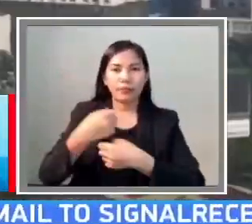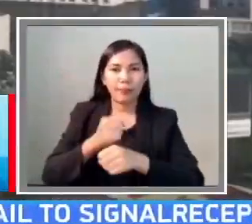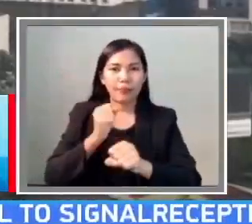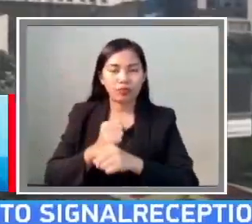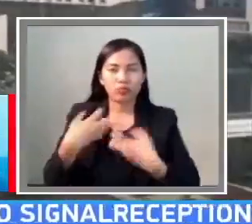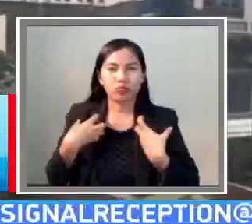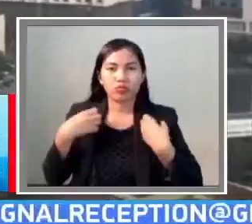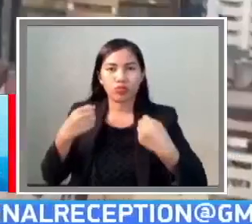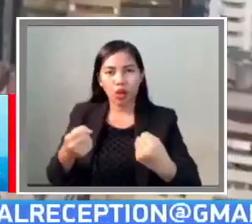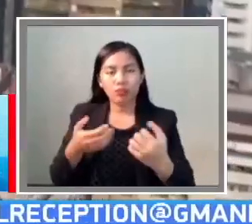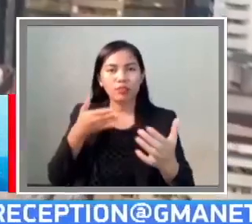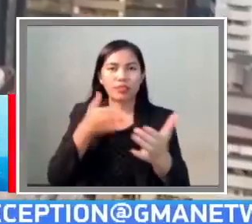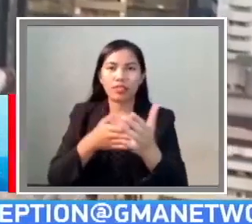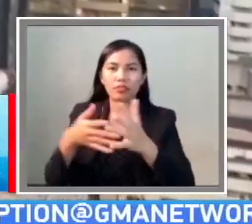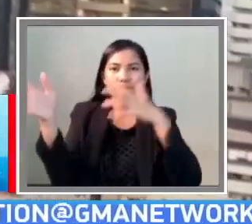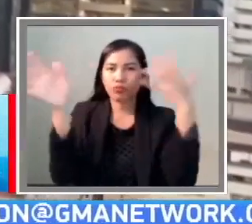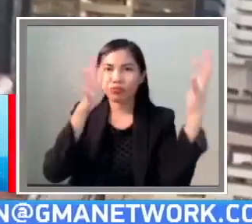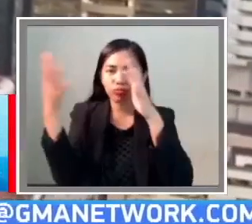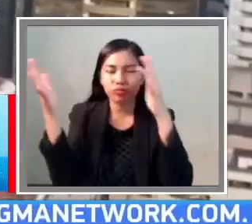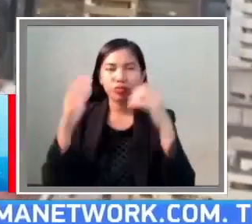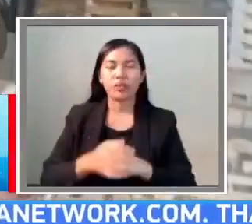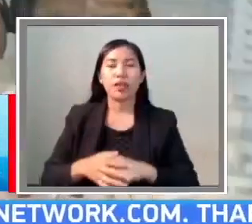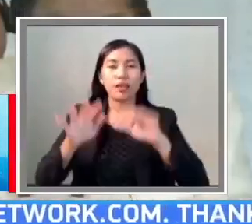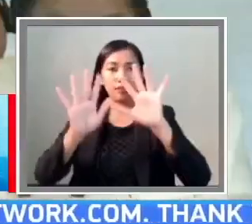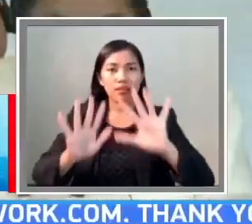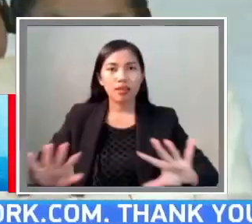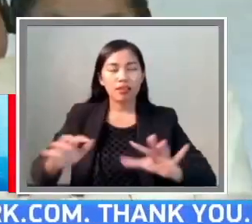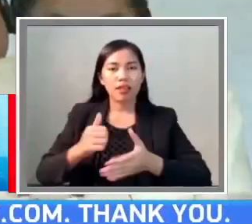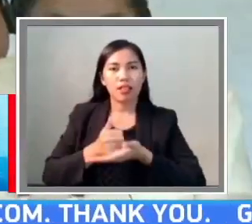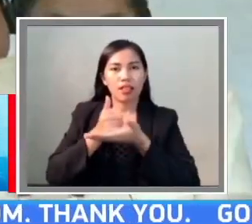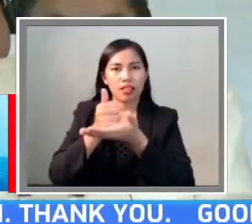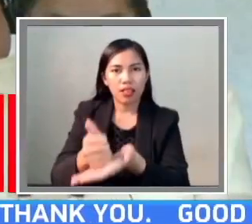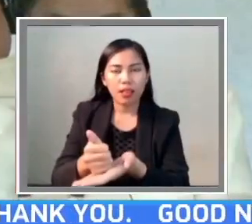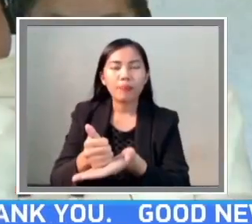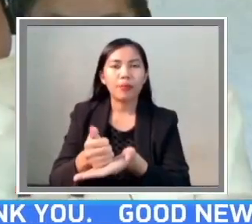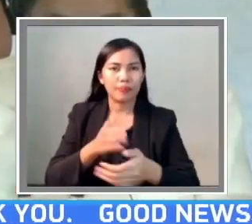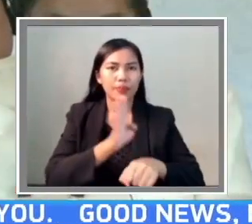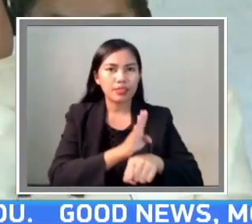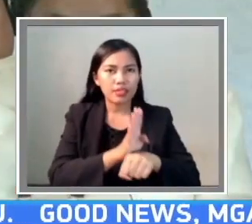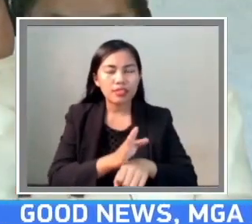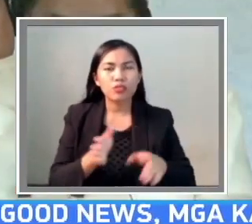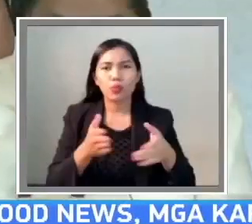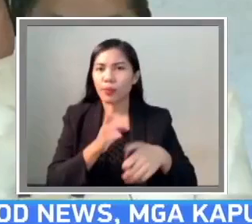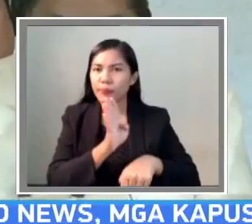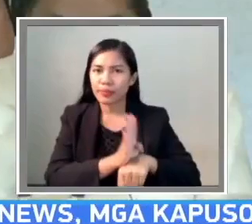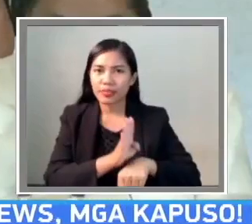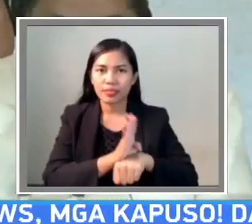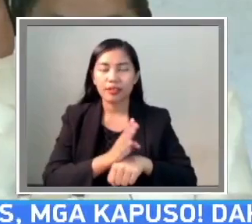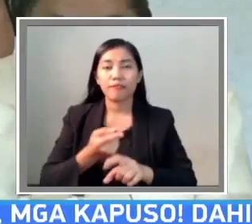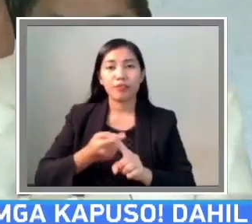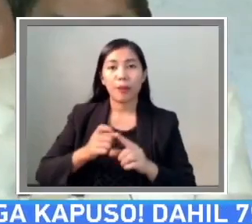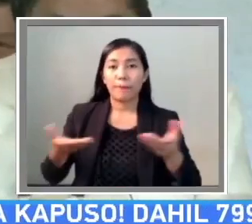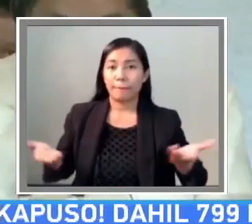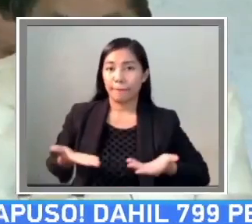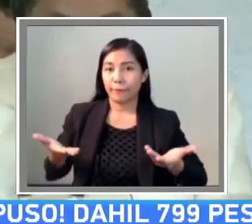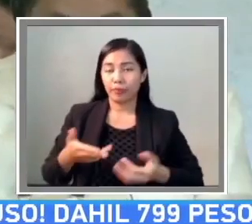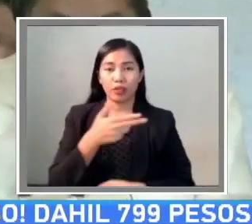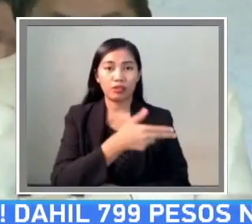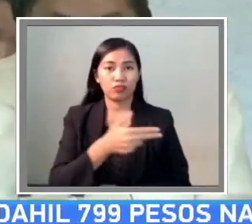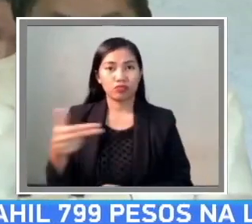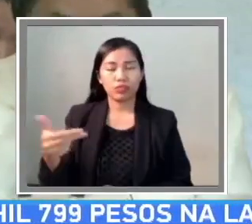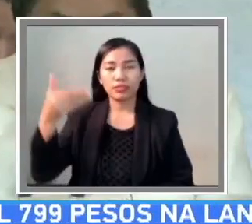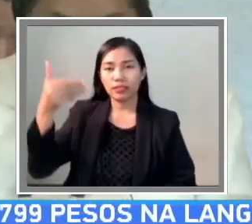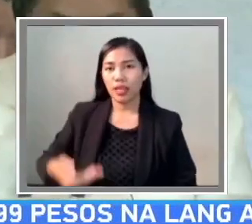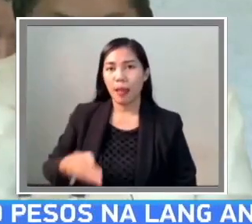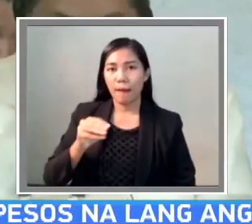na tulungan ng ASEAN ang mga nano trade and businesses. Mula rito sa Labuan, Baguio, Indonesia, Mariz Umali nagbabalita para sa GMA